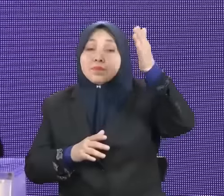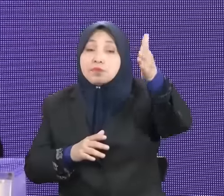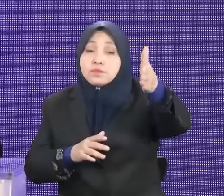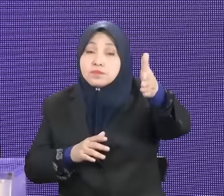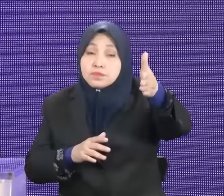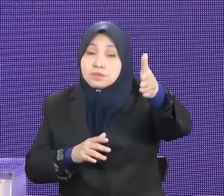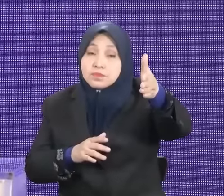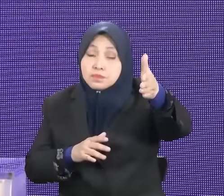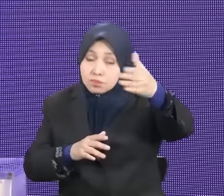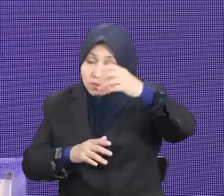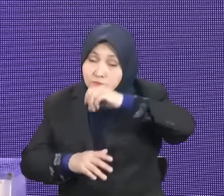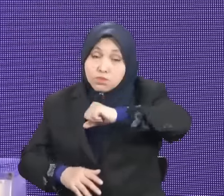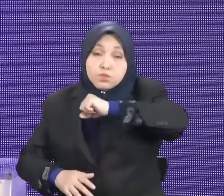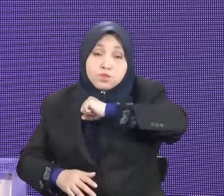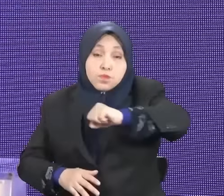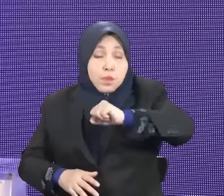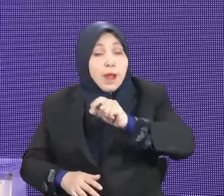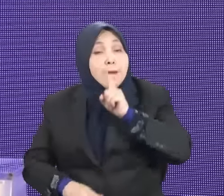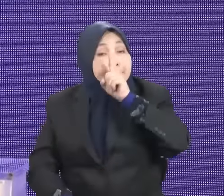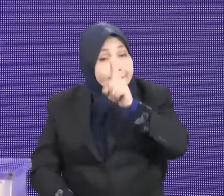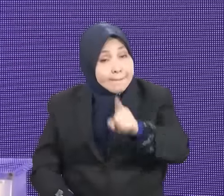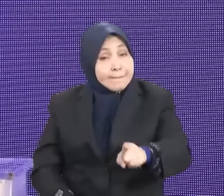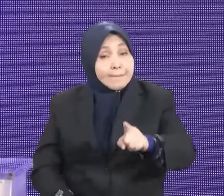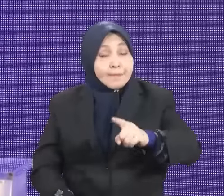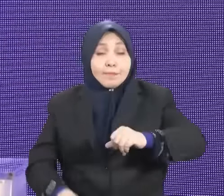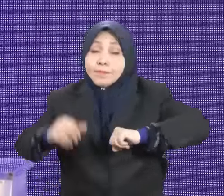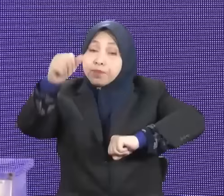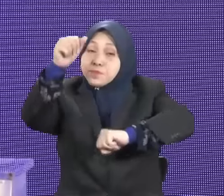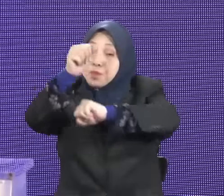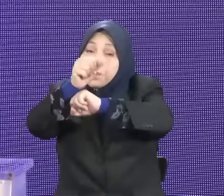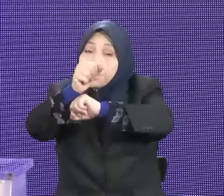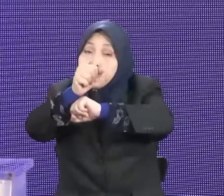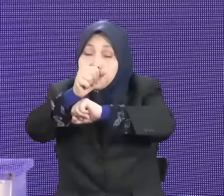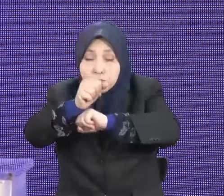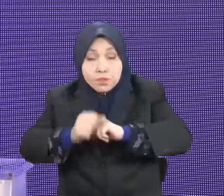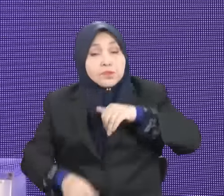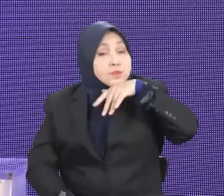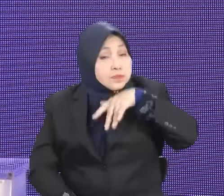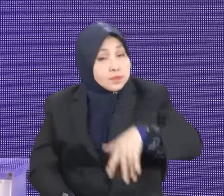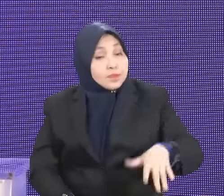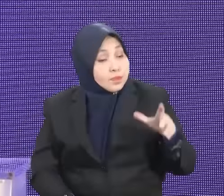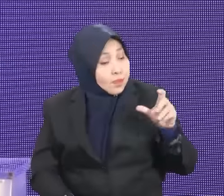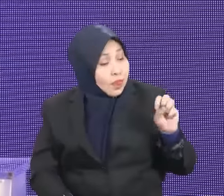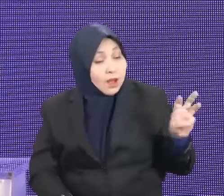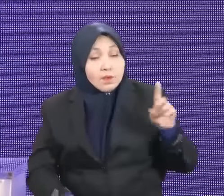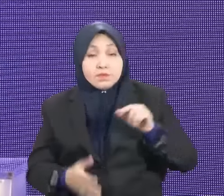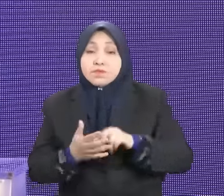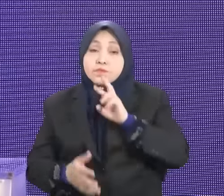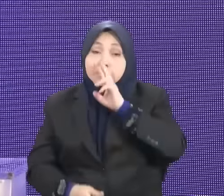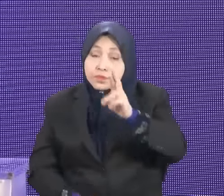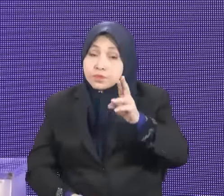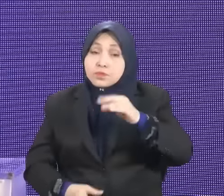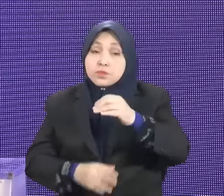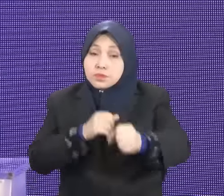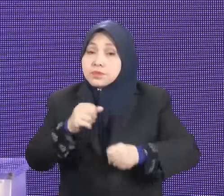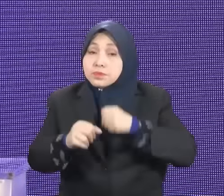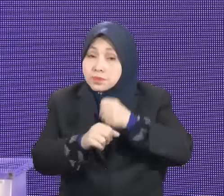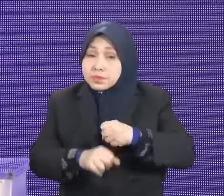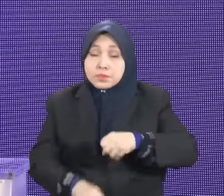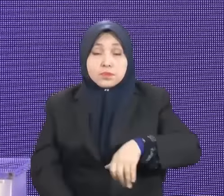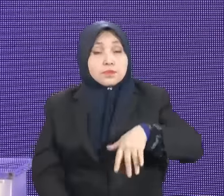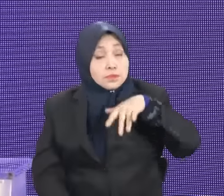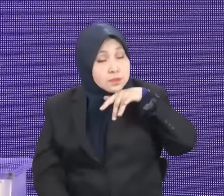berjuang di atas kebenaran yang akan mendukung kepada Nabi Muhammad Shallallahu Alaihi Wasallam ini reality pada zaman Nabi Ya Abdullah